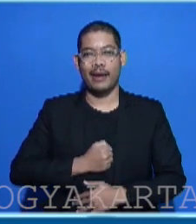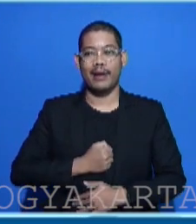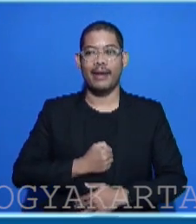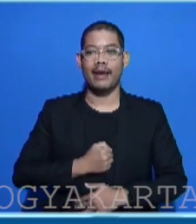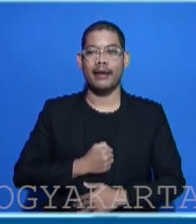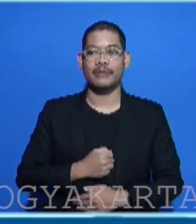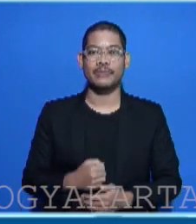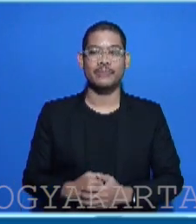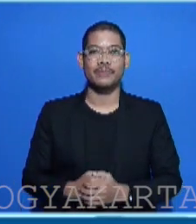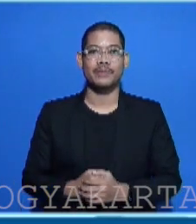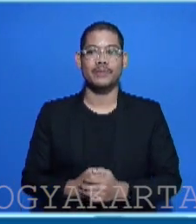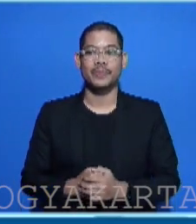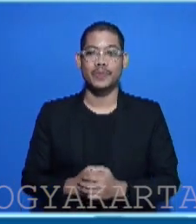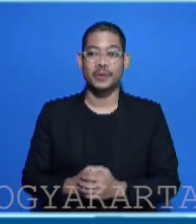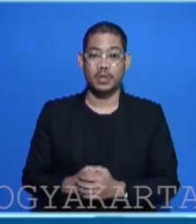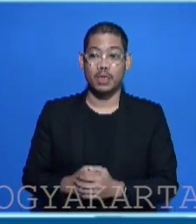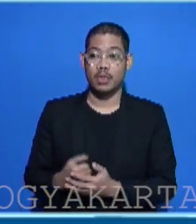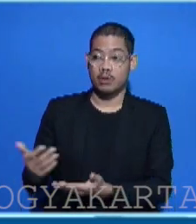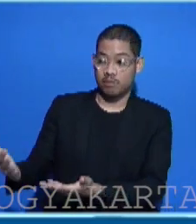makan dokumen-dokumen